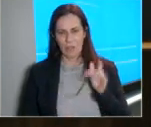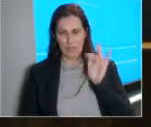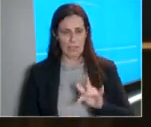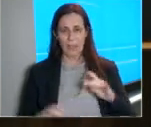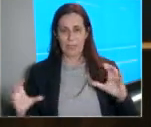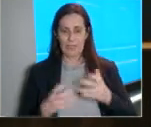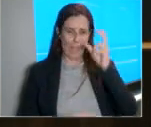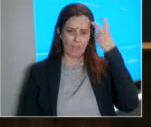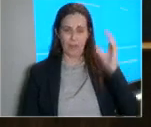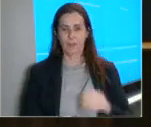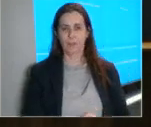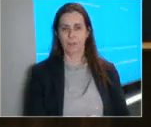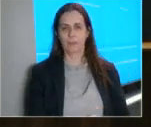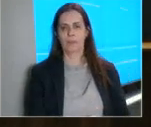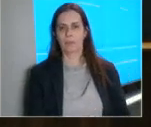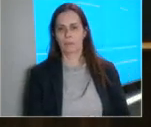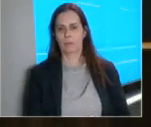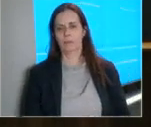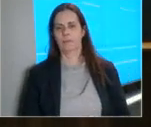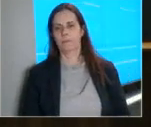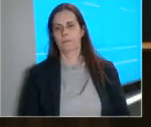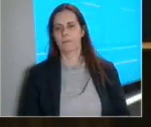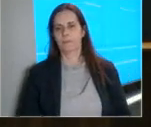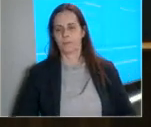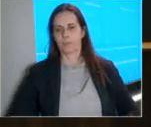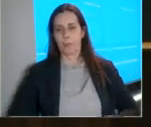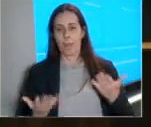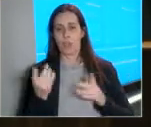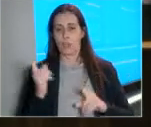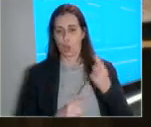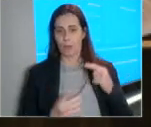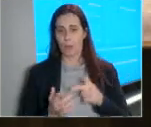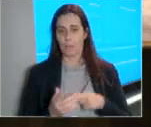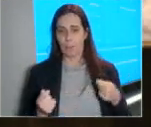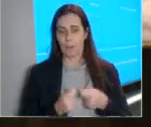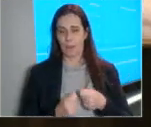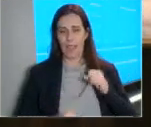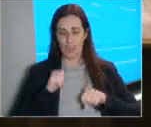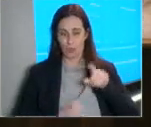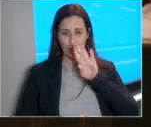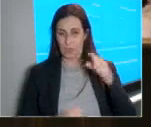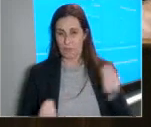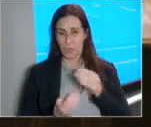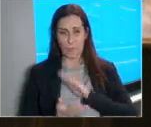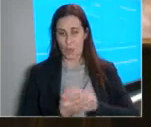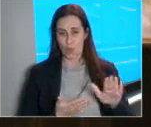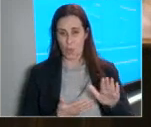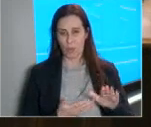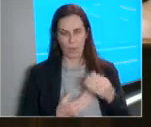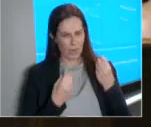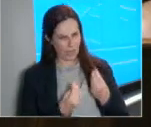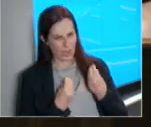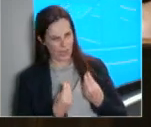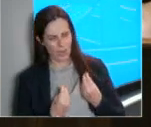כנגד המנהיגות שנבחרה לחברה הערבית. מה שקורה מבחינת ההתנהגות הזאת זה דבר פשוט. אבל שנייה